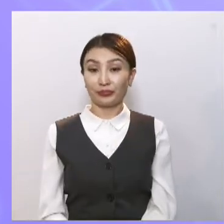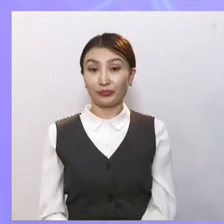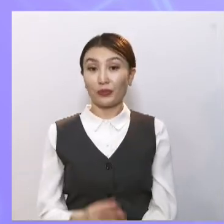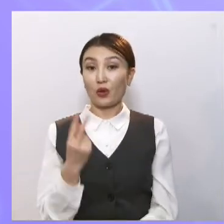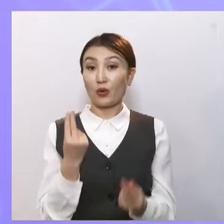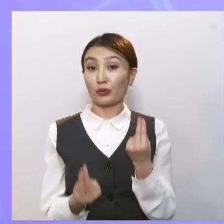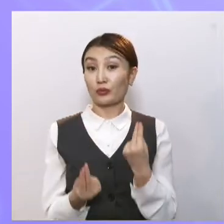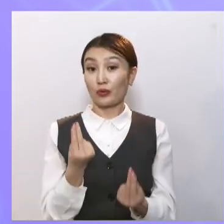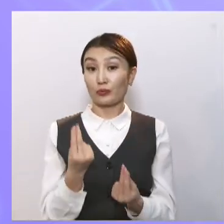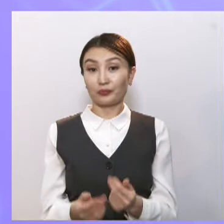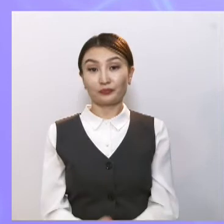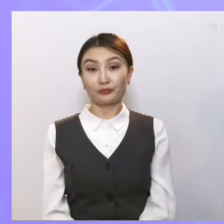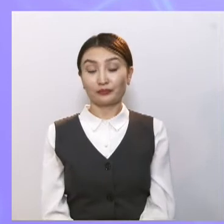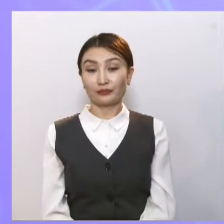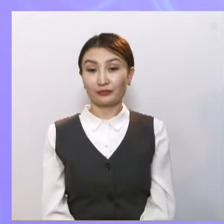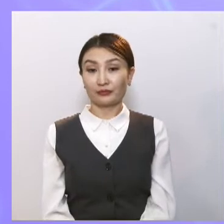Ойнойм.